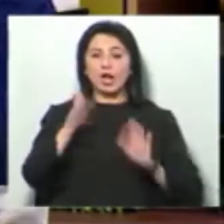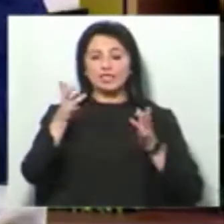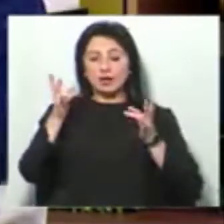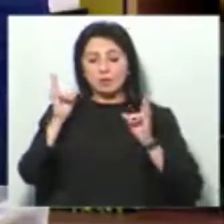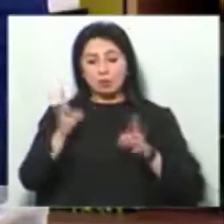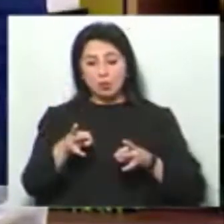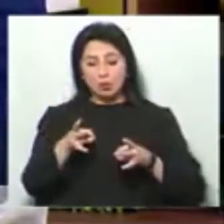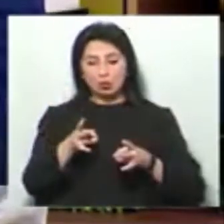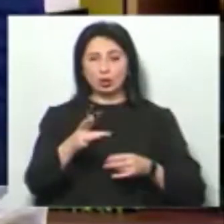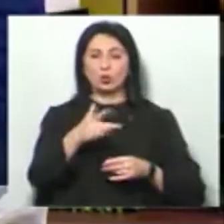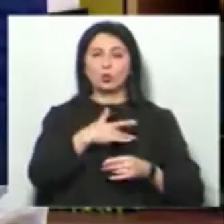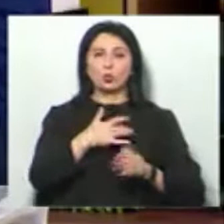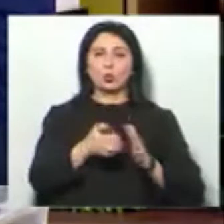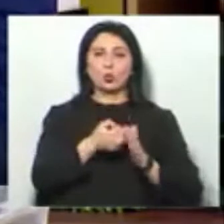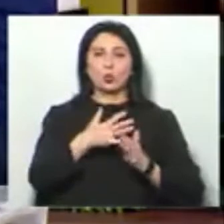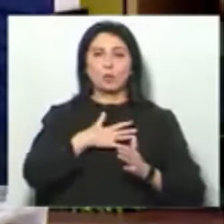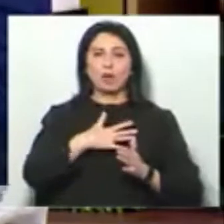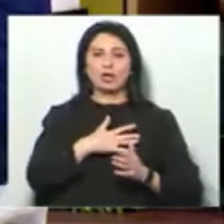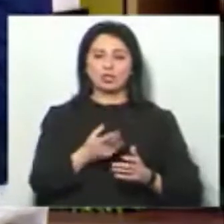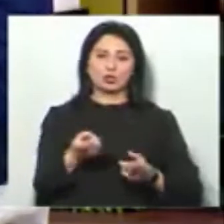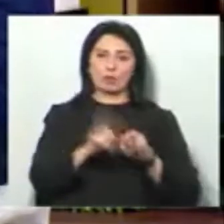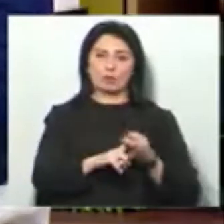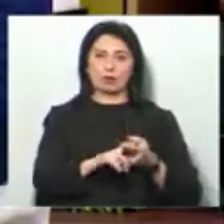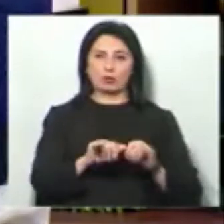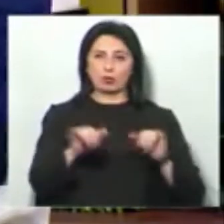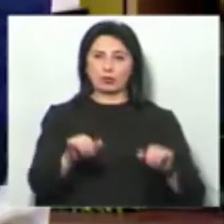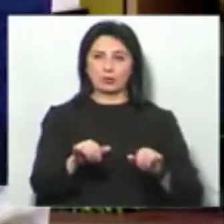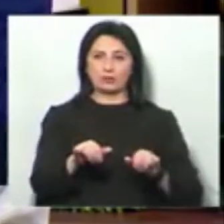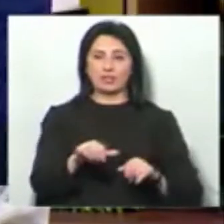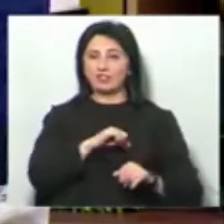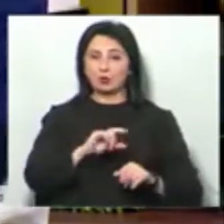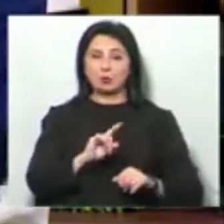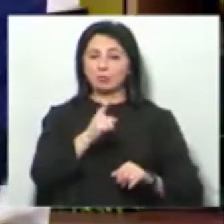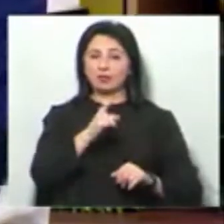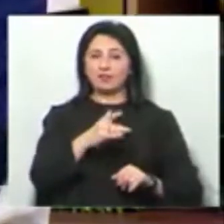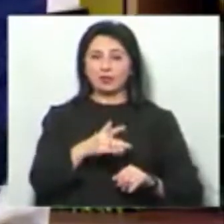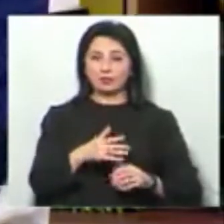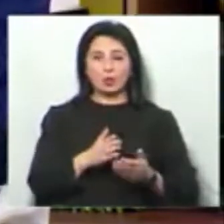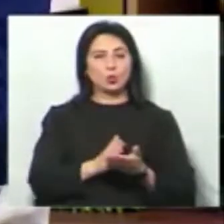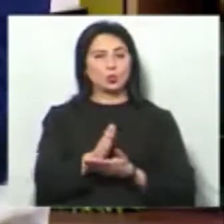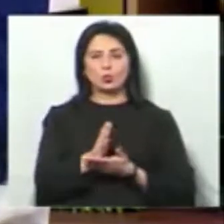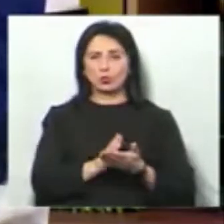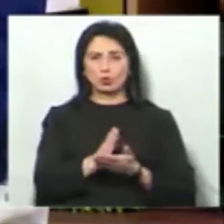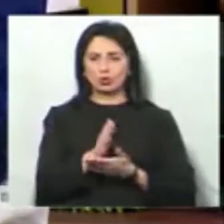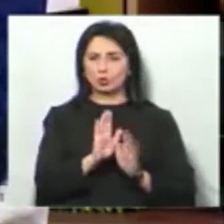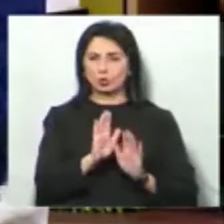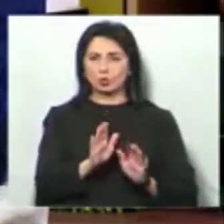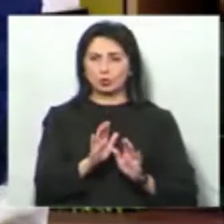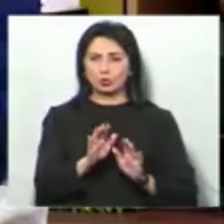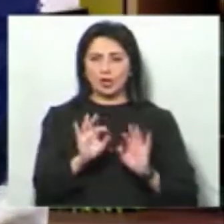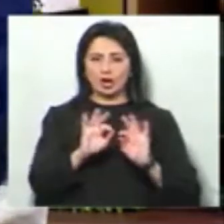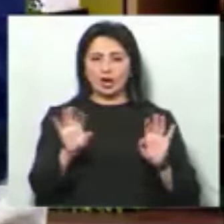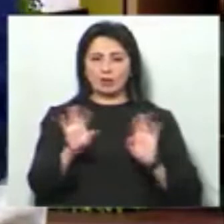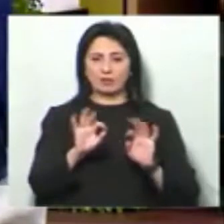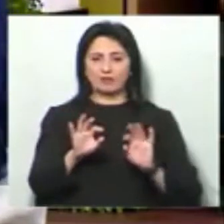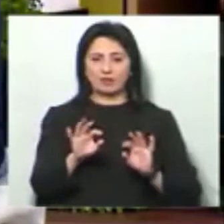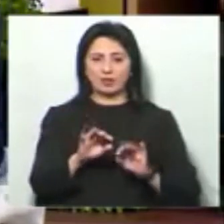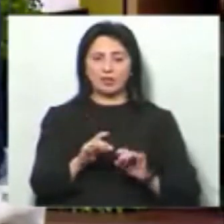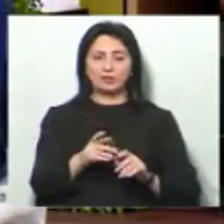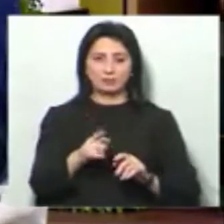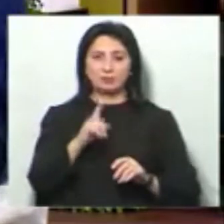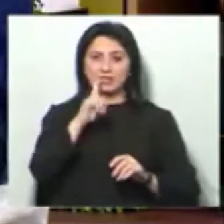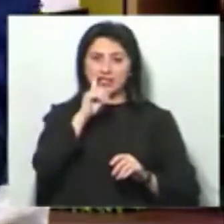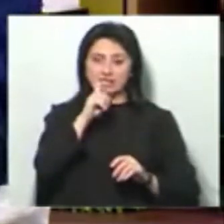და ამან გამოიწვია შემდგომში გულის უკმარისობა. გულის უკმარისობა არის ქრონიკული, თვითონ განმარტებაში არის მწვავე და ქრონიკული